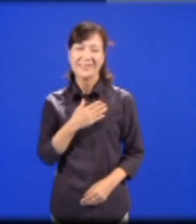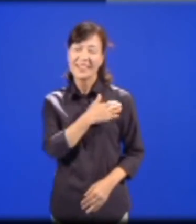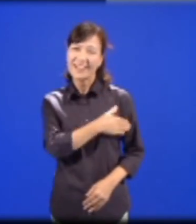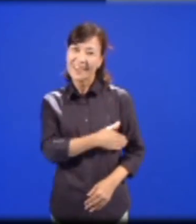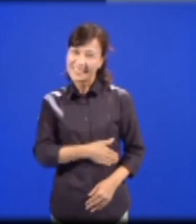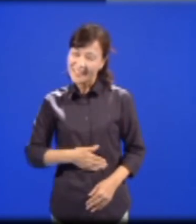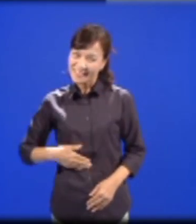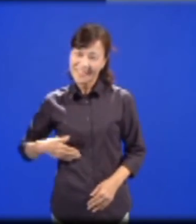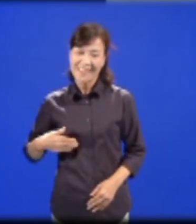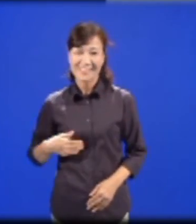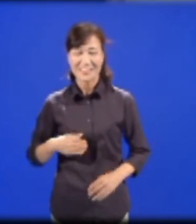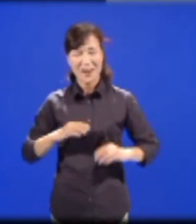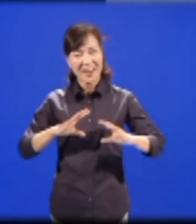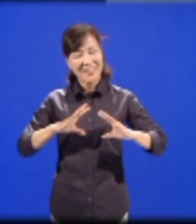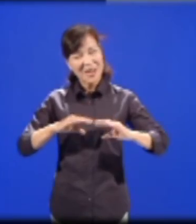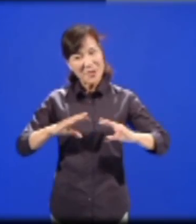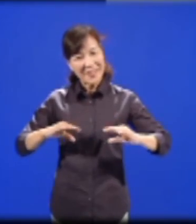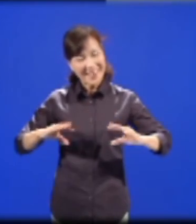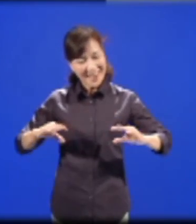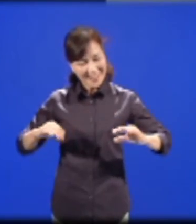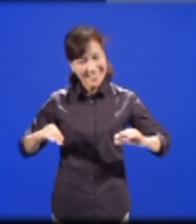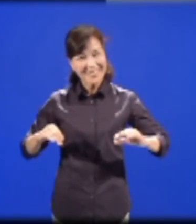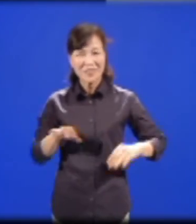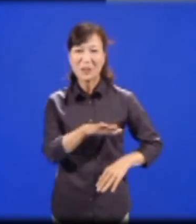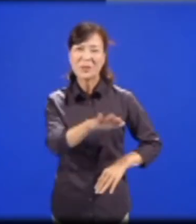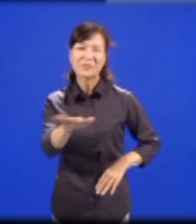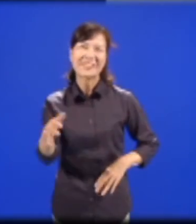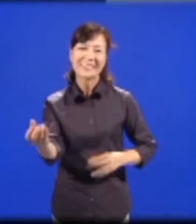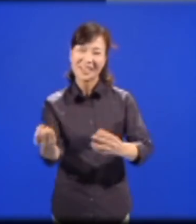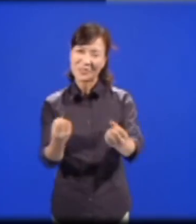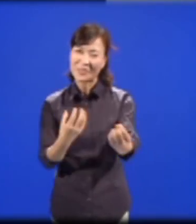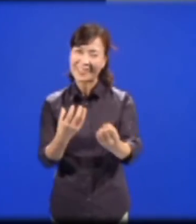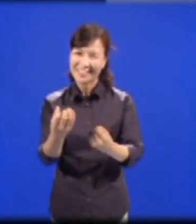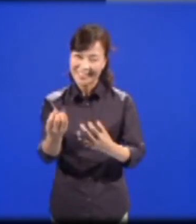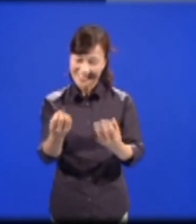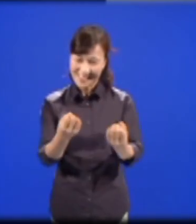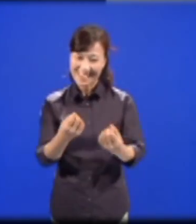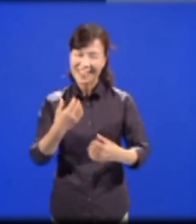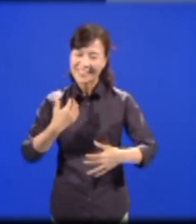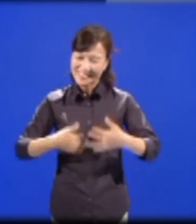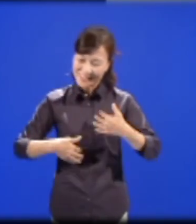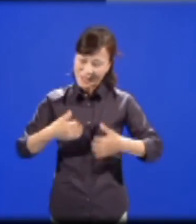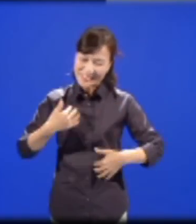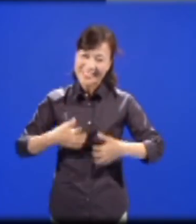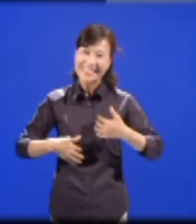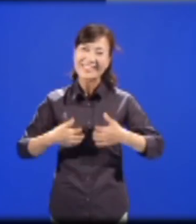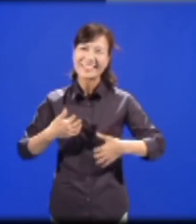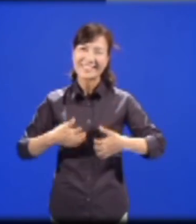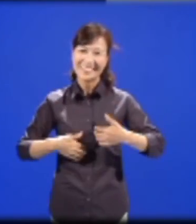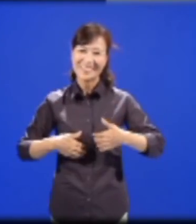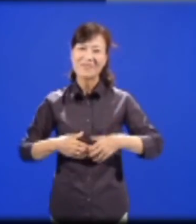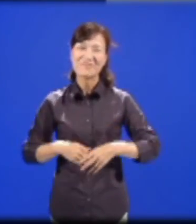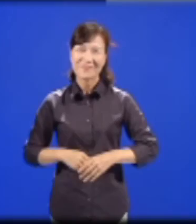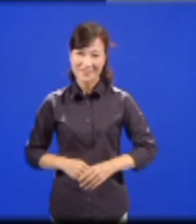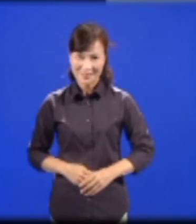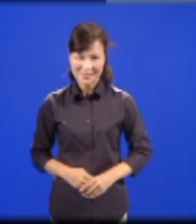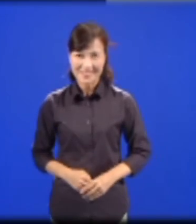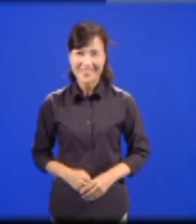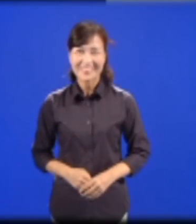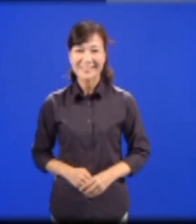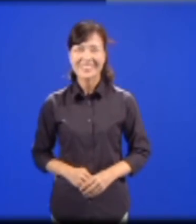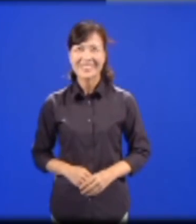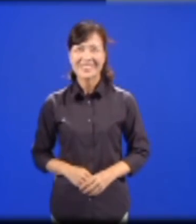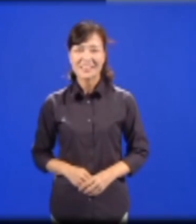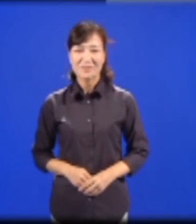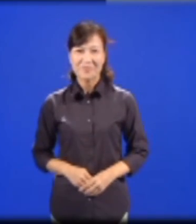も自分の体なりになんか柔らかいとか言われて、結構喜んでやってます。 あ皆さん楽しそうにされ